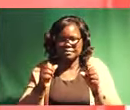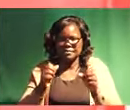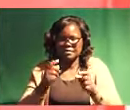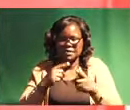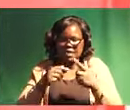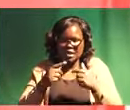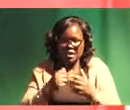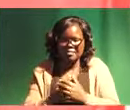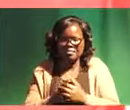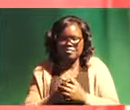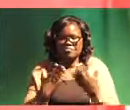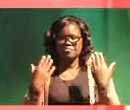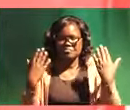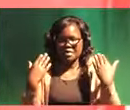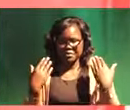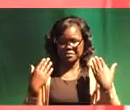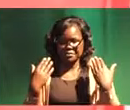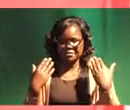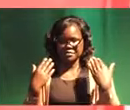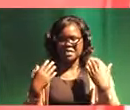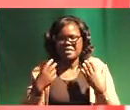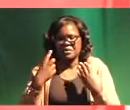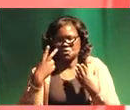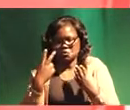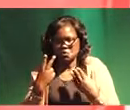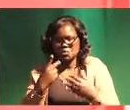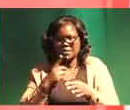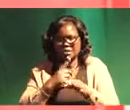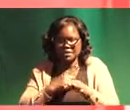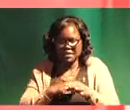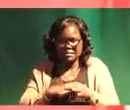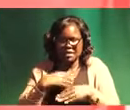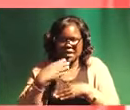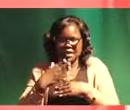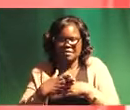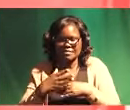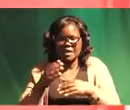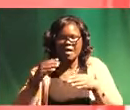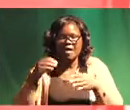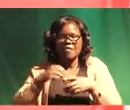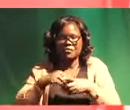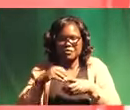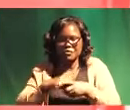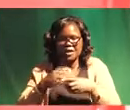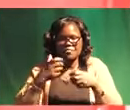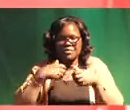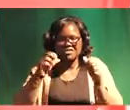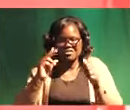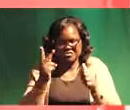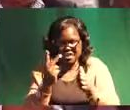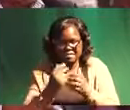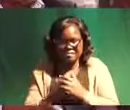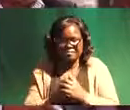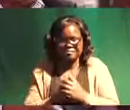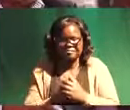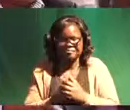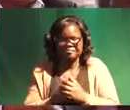Amefika Meru mara mbili baada ya kupigiwa kura kama rais wa Kenya.